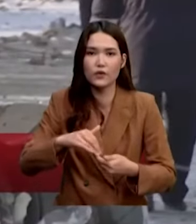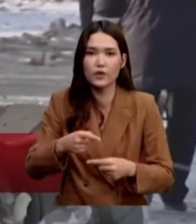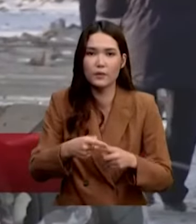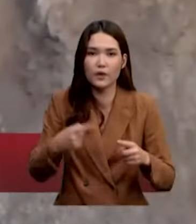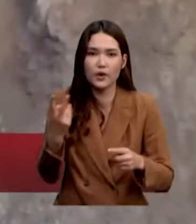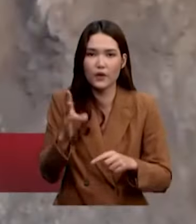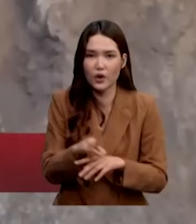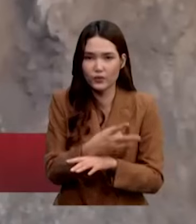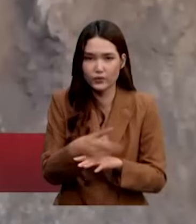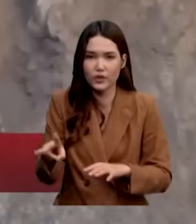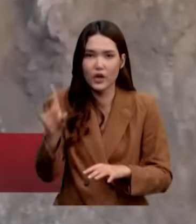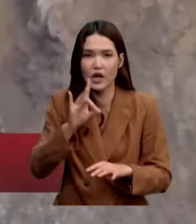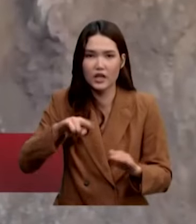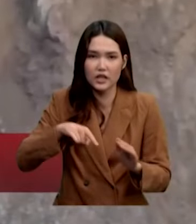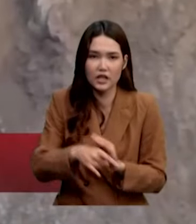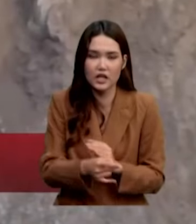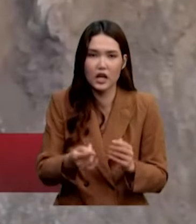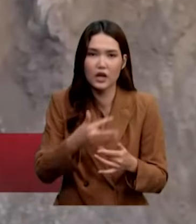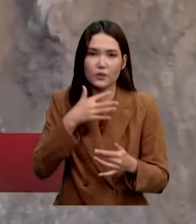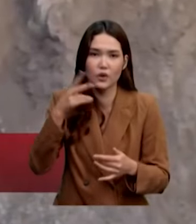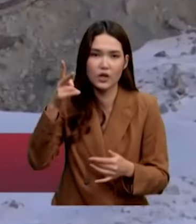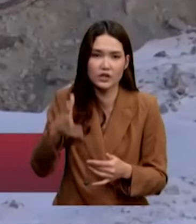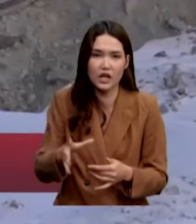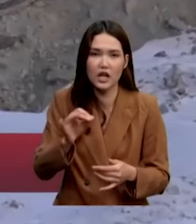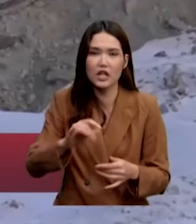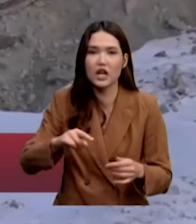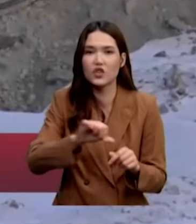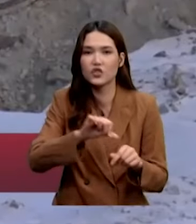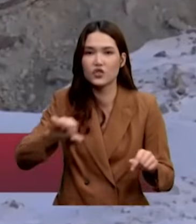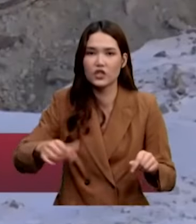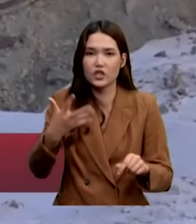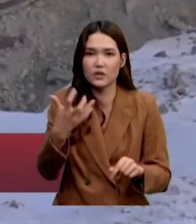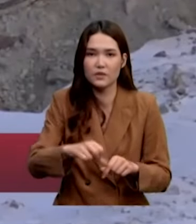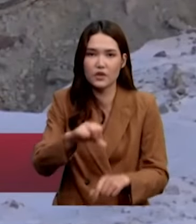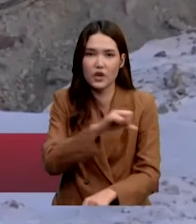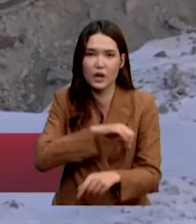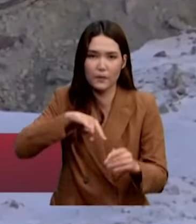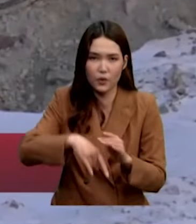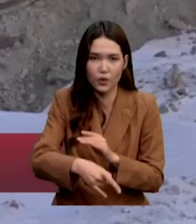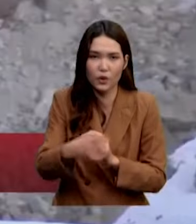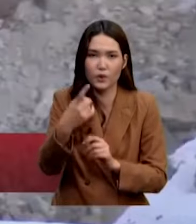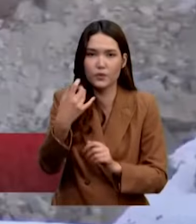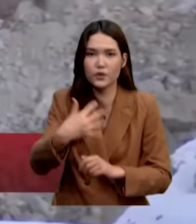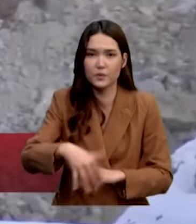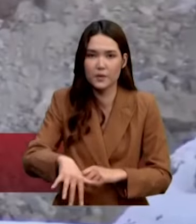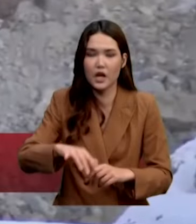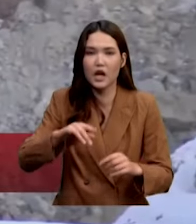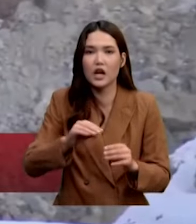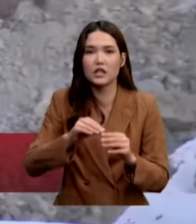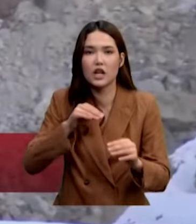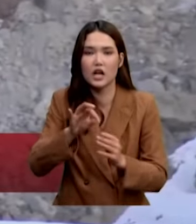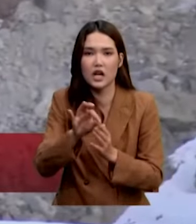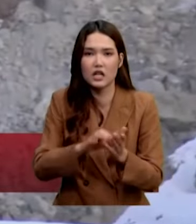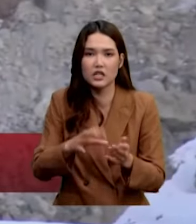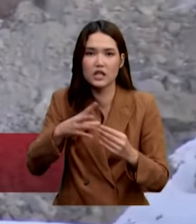половине второго ночи. Размер ямы в несколько многоэтажек, ширина 500 метров, а глубина 150. Транспорт